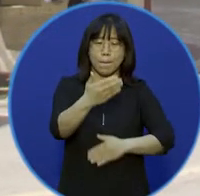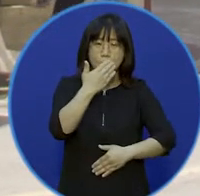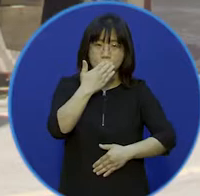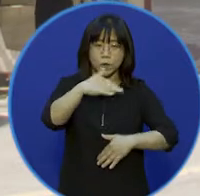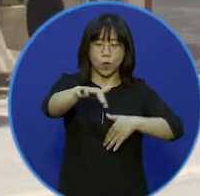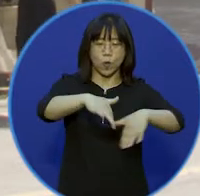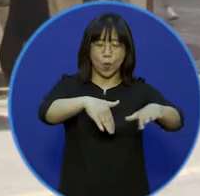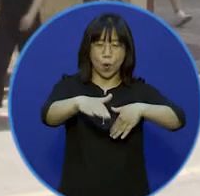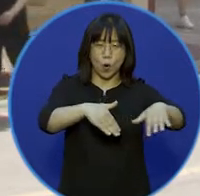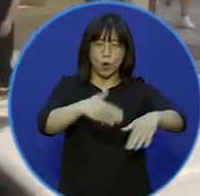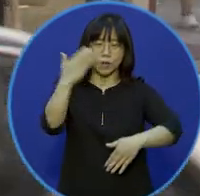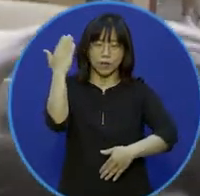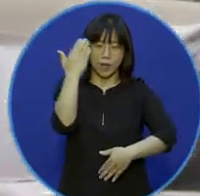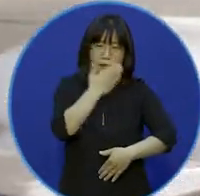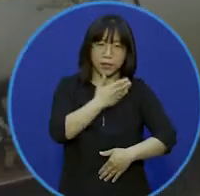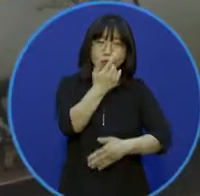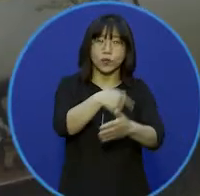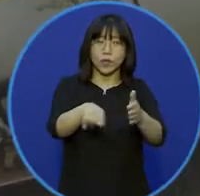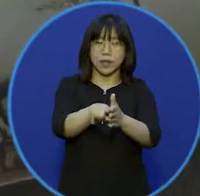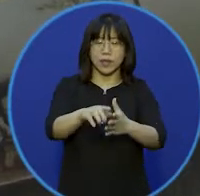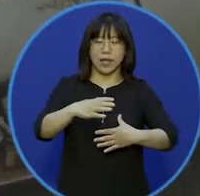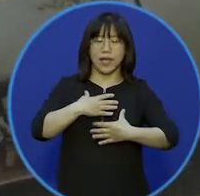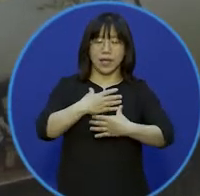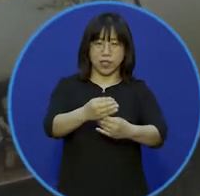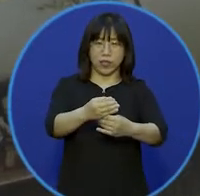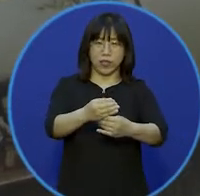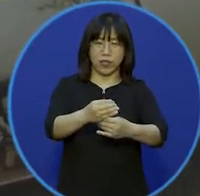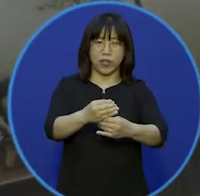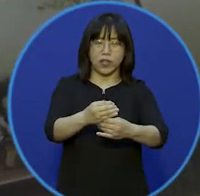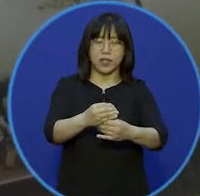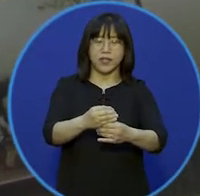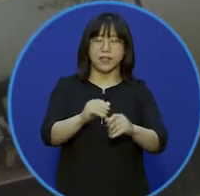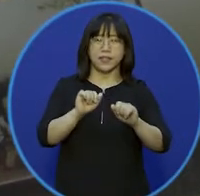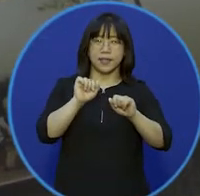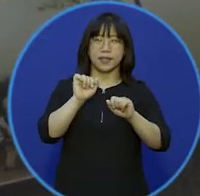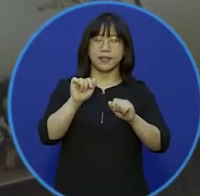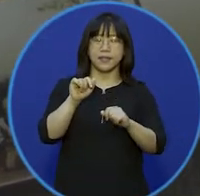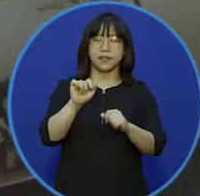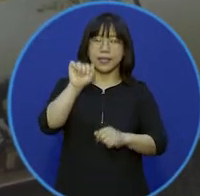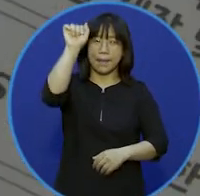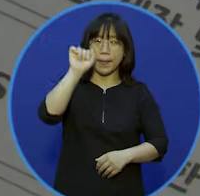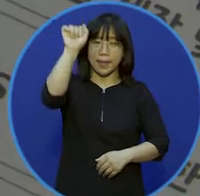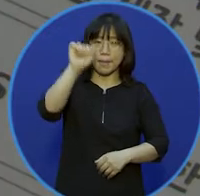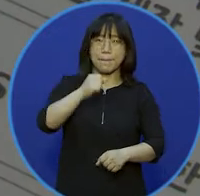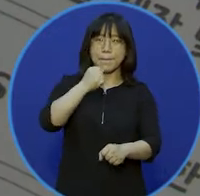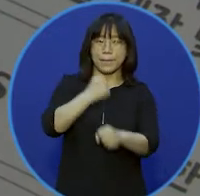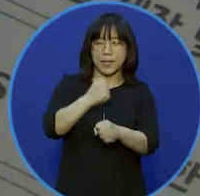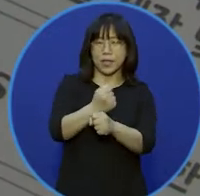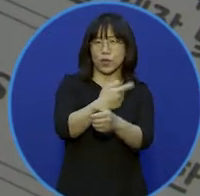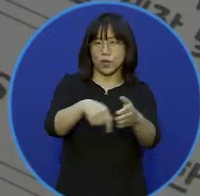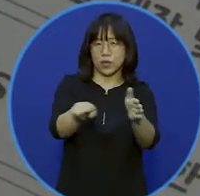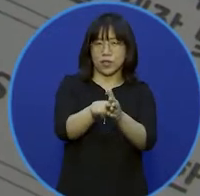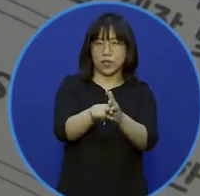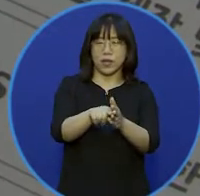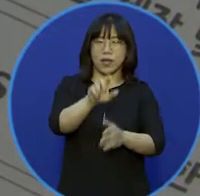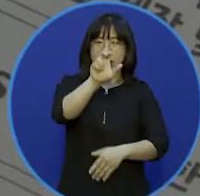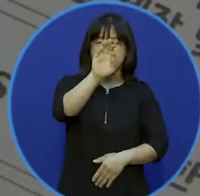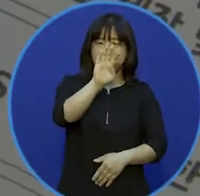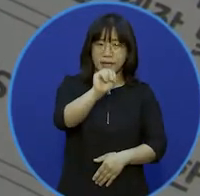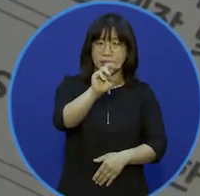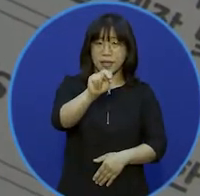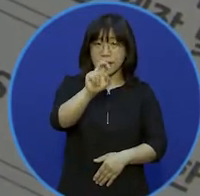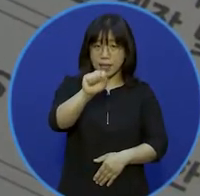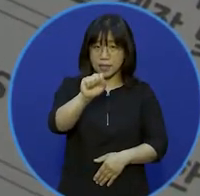골목 내 업소 위생과 안전을 홍보할 수 있는 클린 캠페인 홍보 롤 스크린도 제작 배포하며